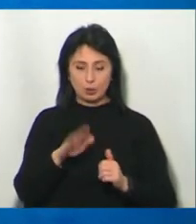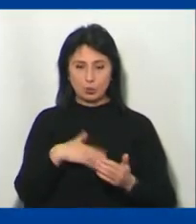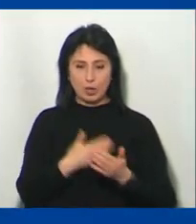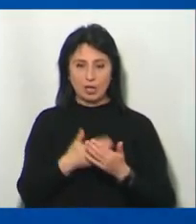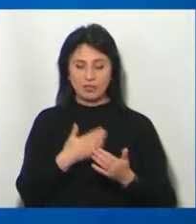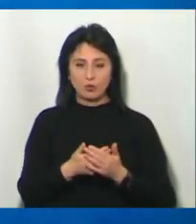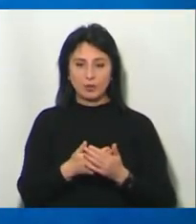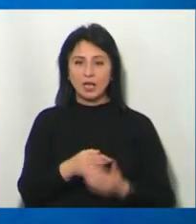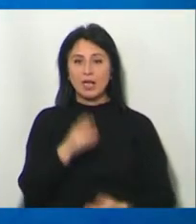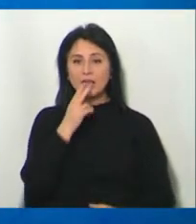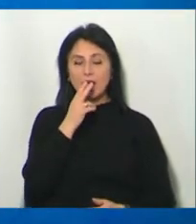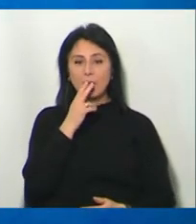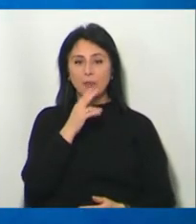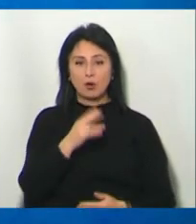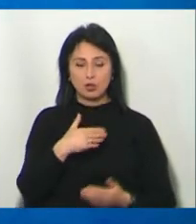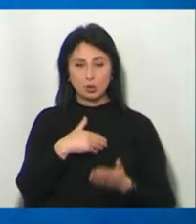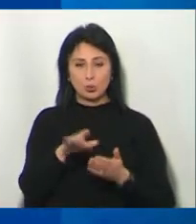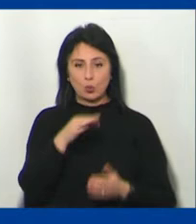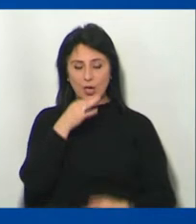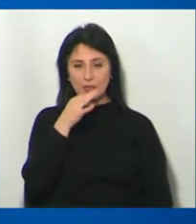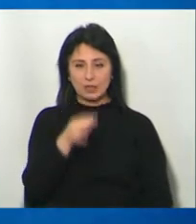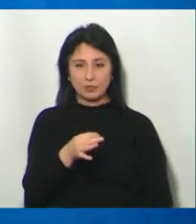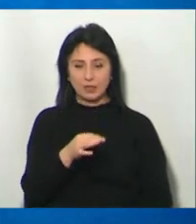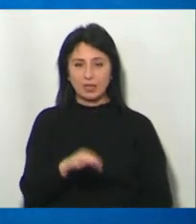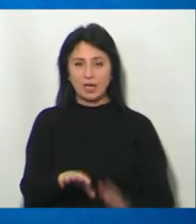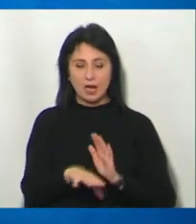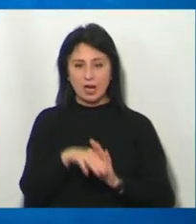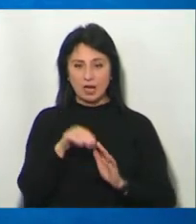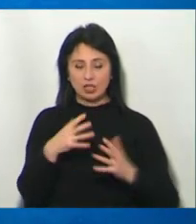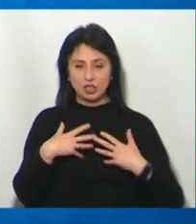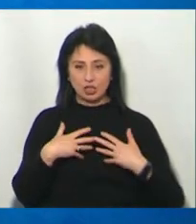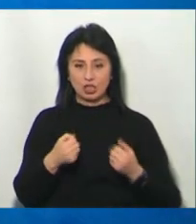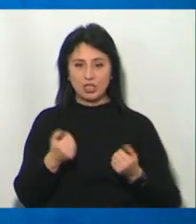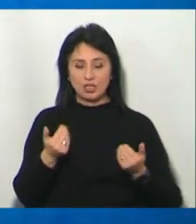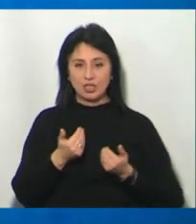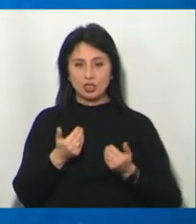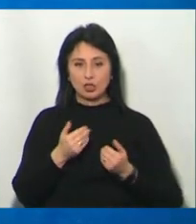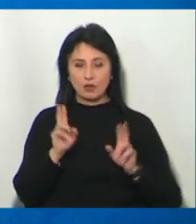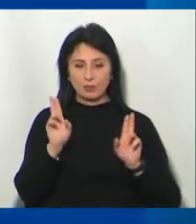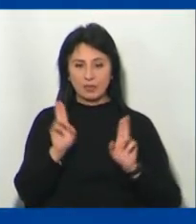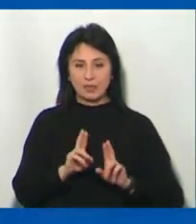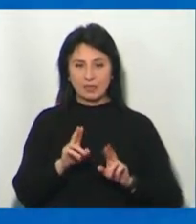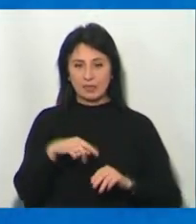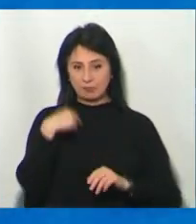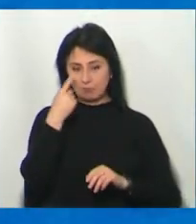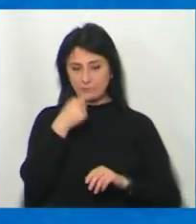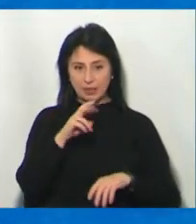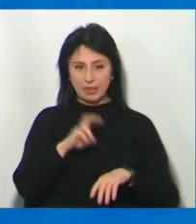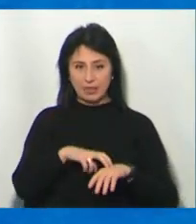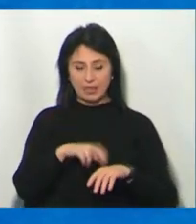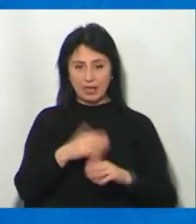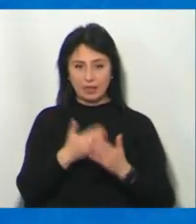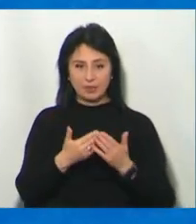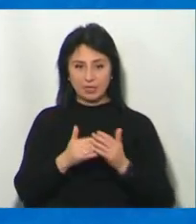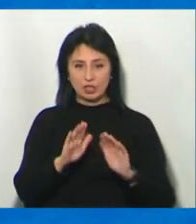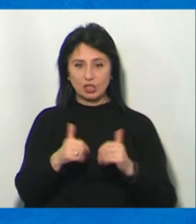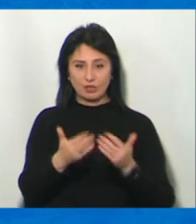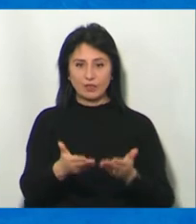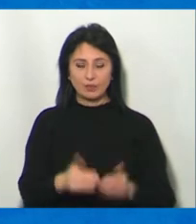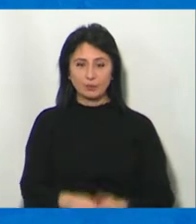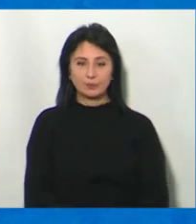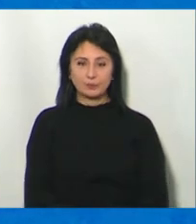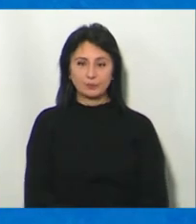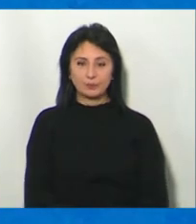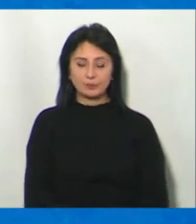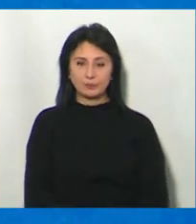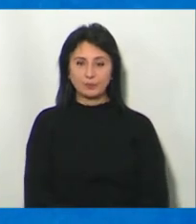რეგულარული ფიზიკური აქტივობით, თამბაქოზე უარის თქმით. Აირჩიე ჯანსაღი ცხოვრების წესი პირადი ექიმის